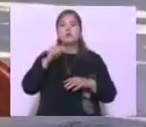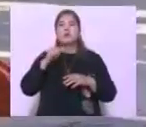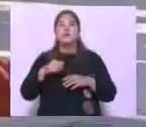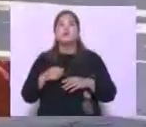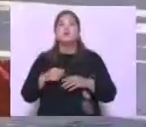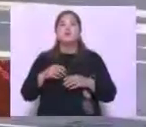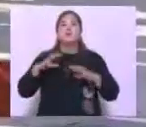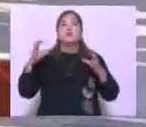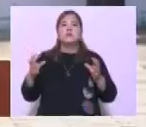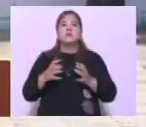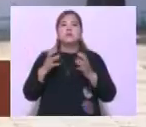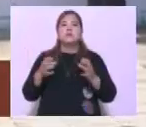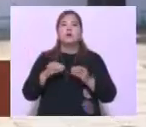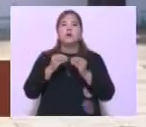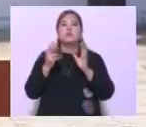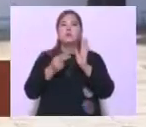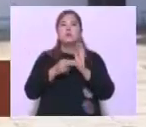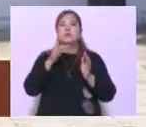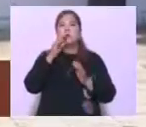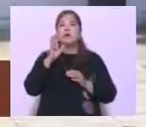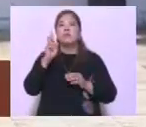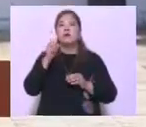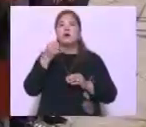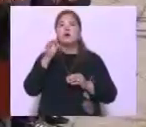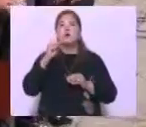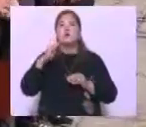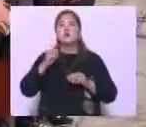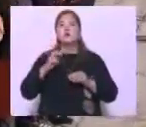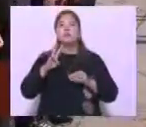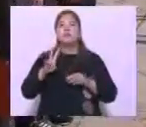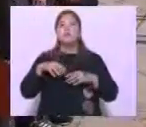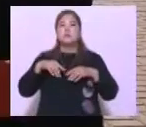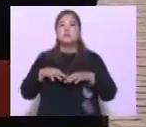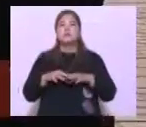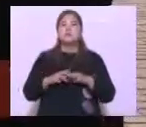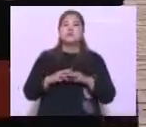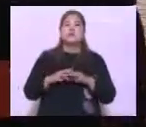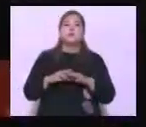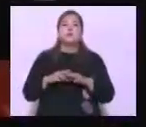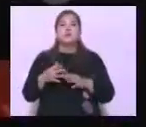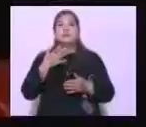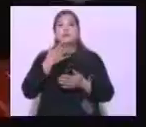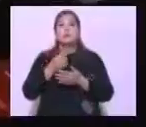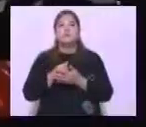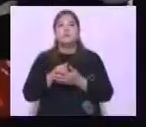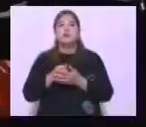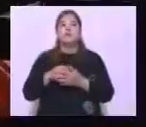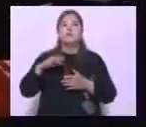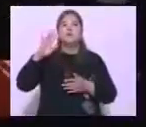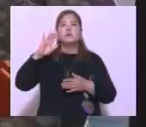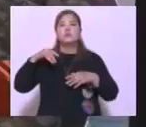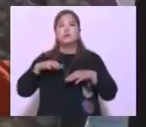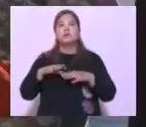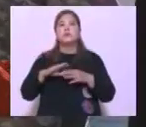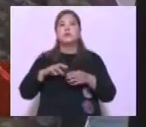ряды защитников Родины – 18-летний Байжан Урдабаев. После принятия присяги молодое пополнение приступит к освоению военно-учетных